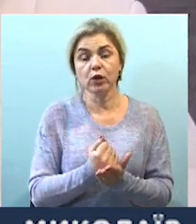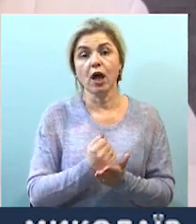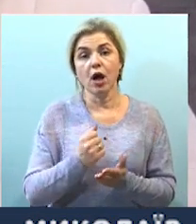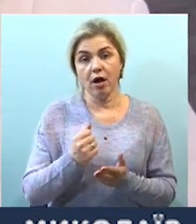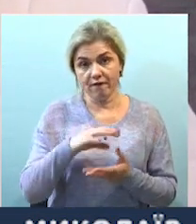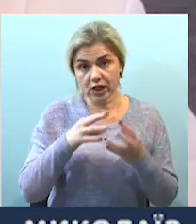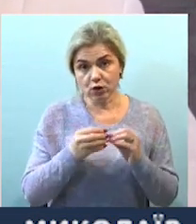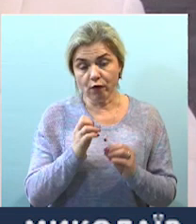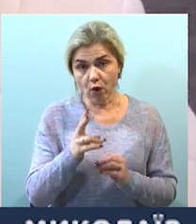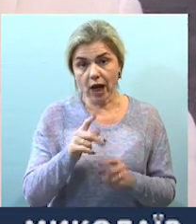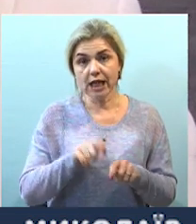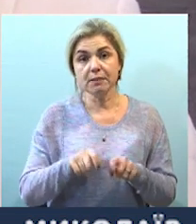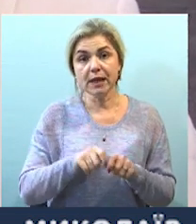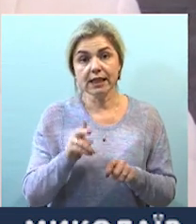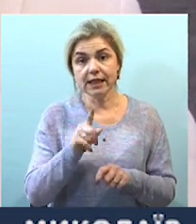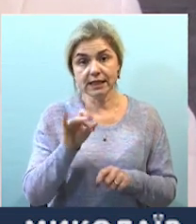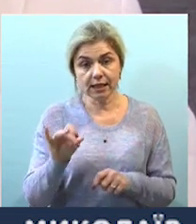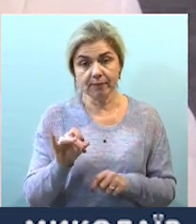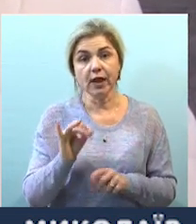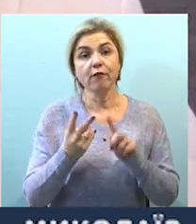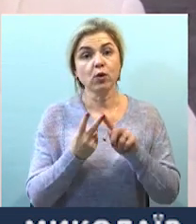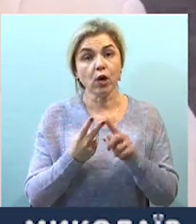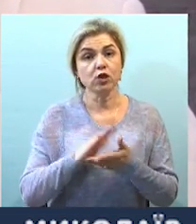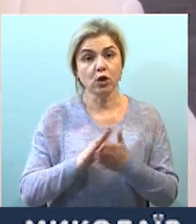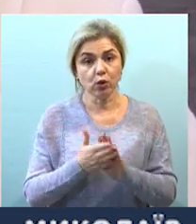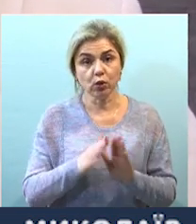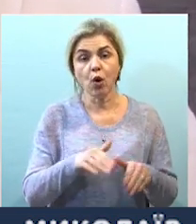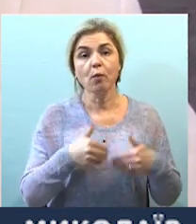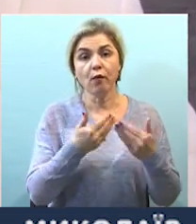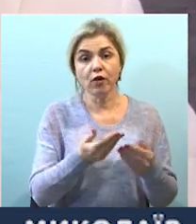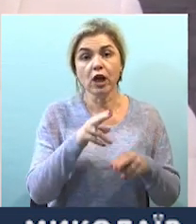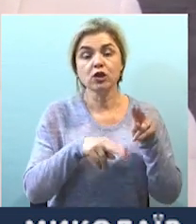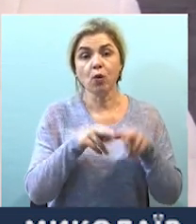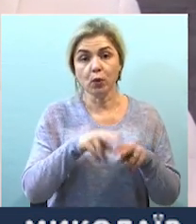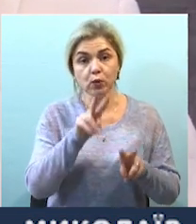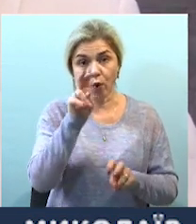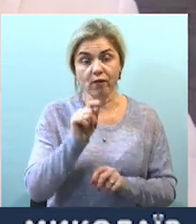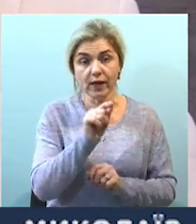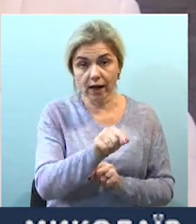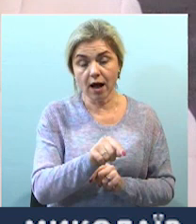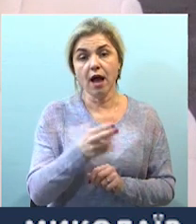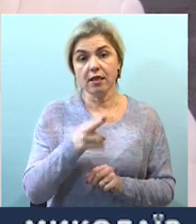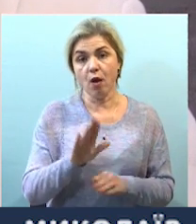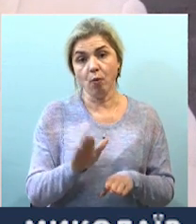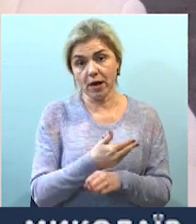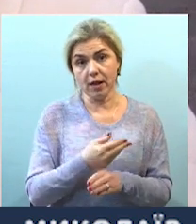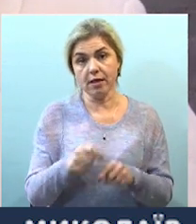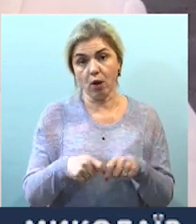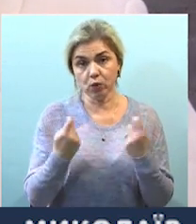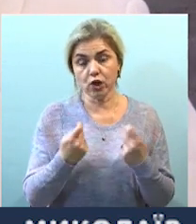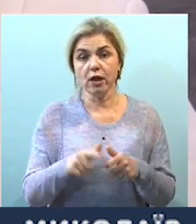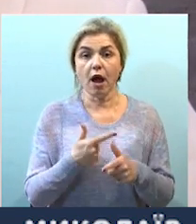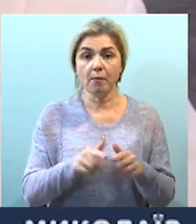це. І друга ситуація – звертатися до забудовника для усунення порушень або звертатися